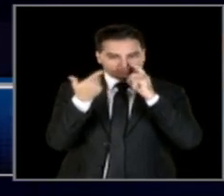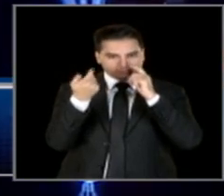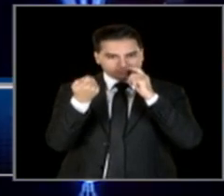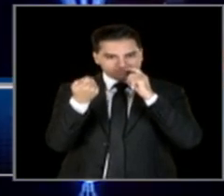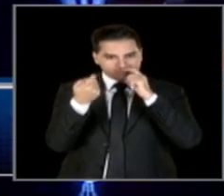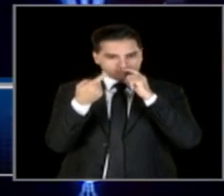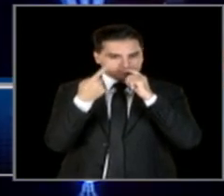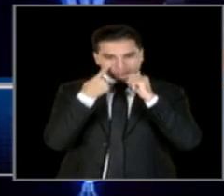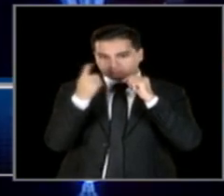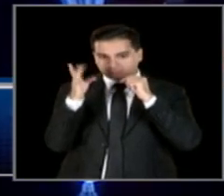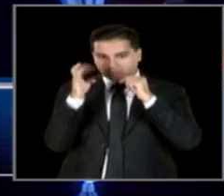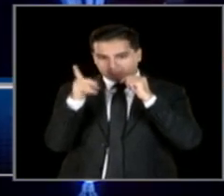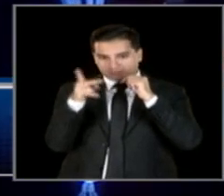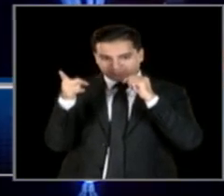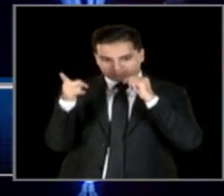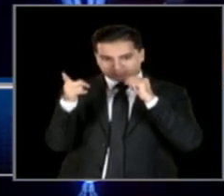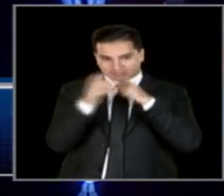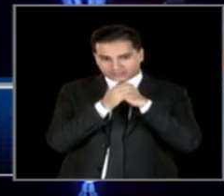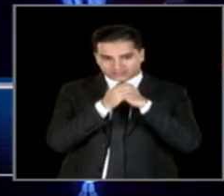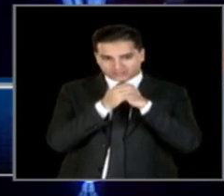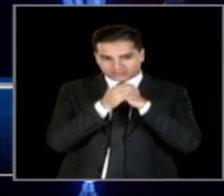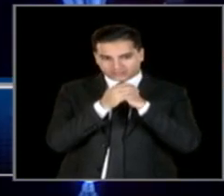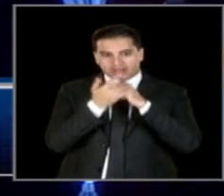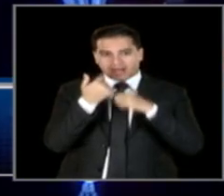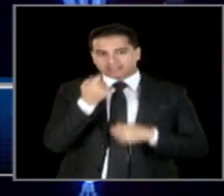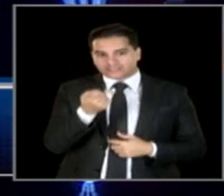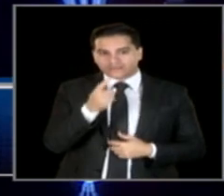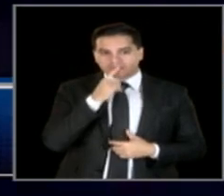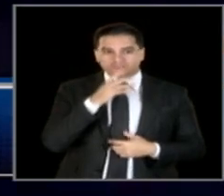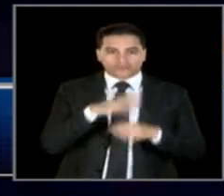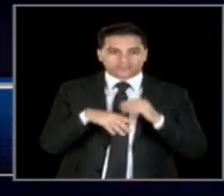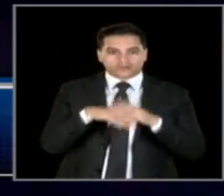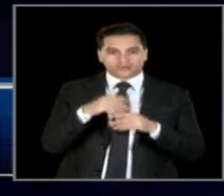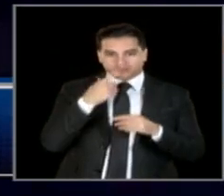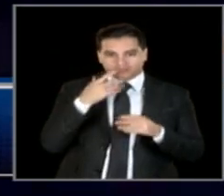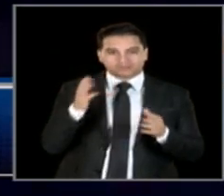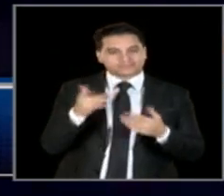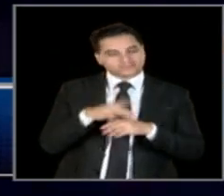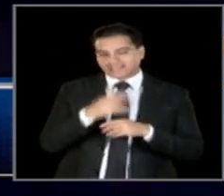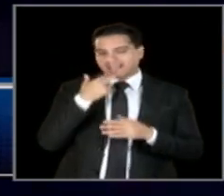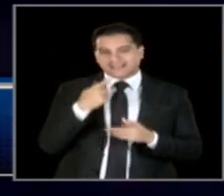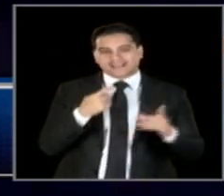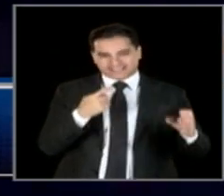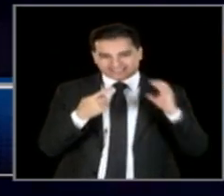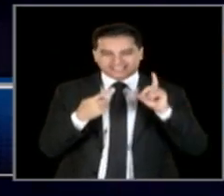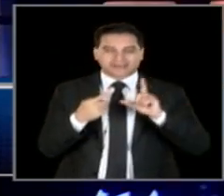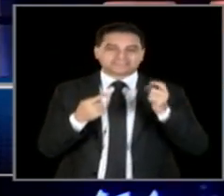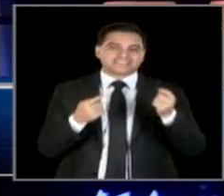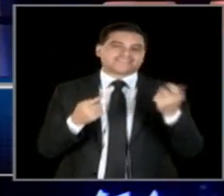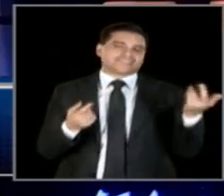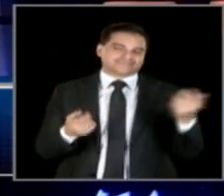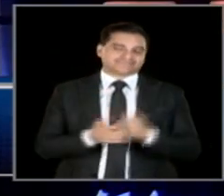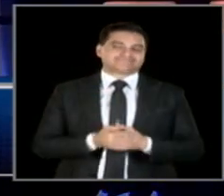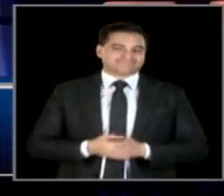صفر. عندك إجابة تانية؟ هي كانت صفر بس ممكن أفكر. هارد لك، لأن صفر إجابة